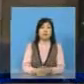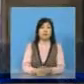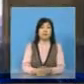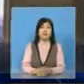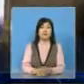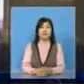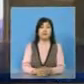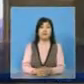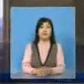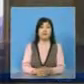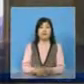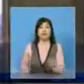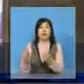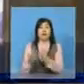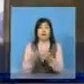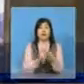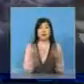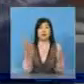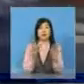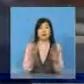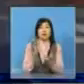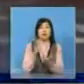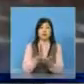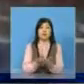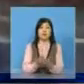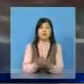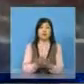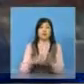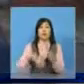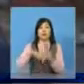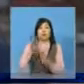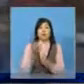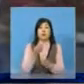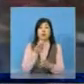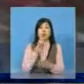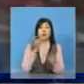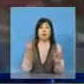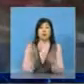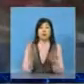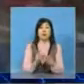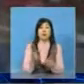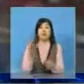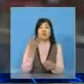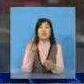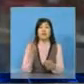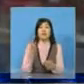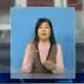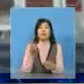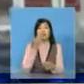Дүкен енді, мына дүкендер бар ғой, айнала бәрі дүкеннен алады. Ну, лучше, конечно, продукты. Чем цветы. Цветов